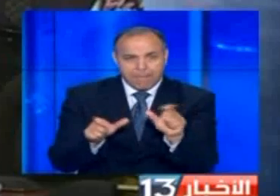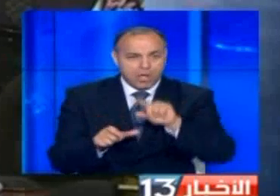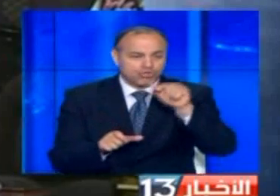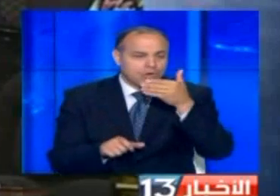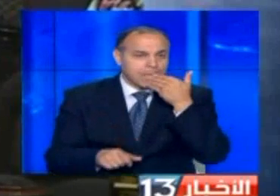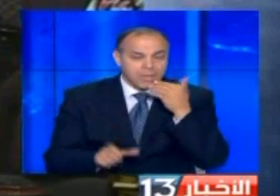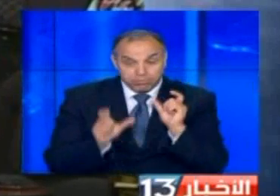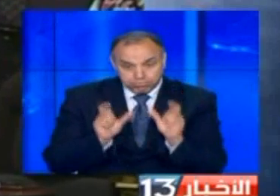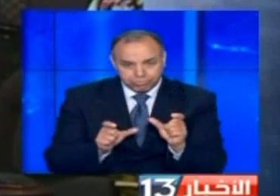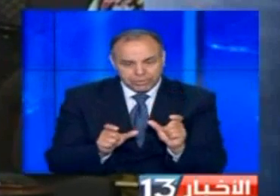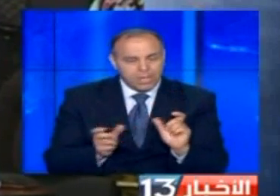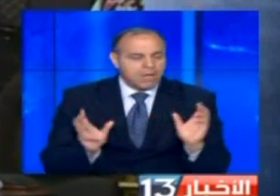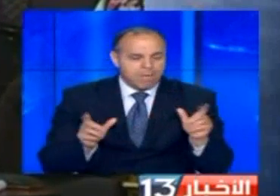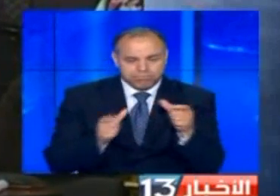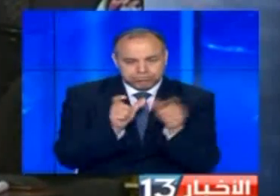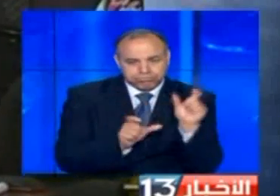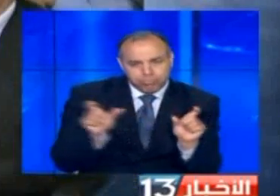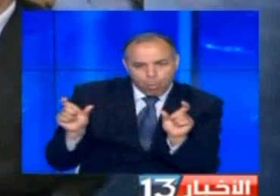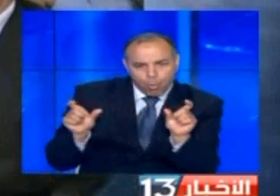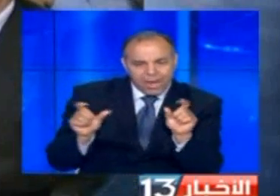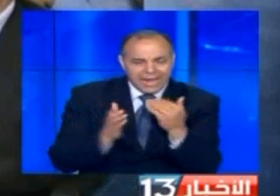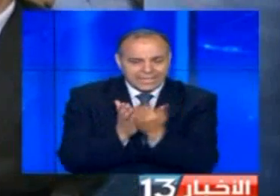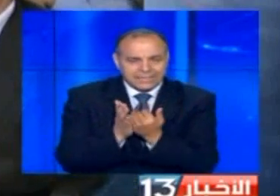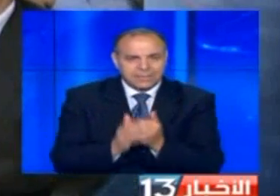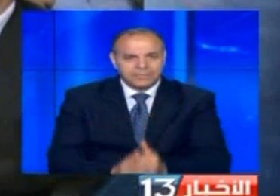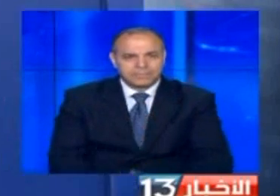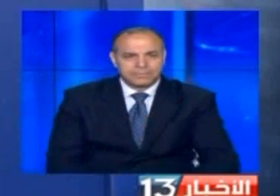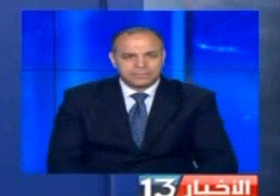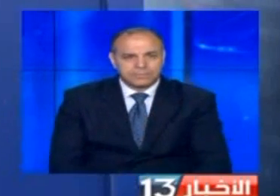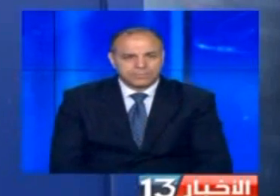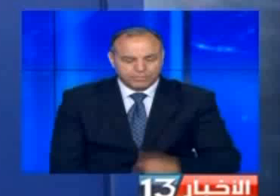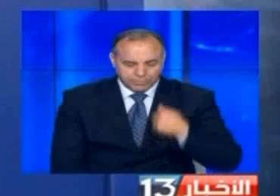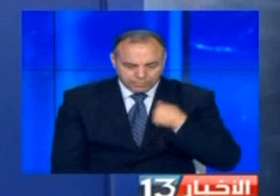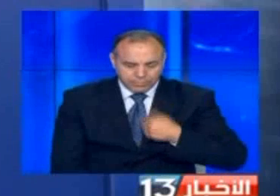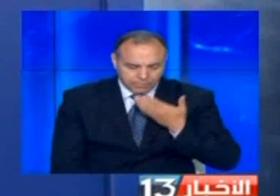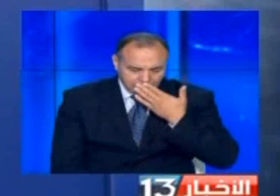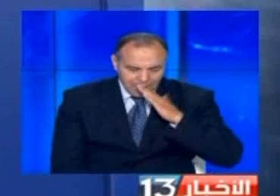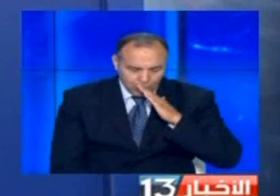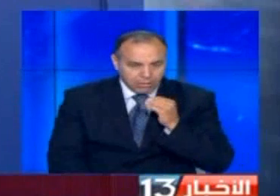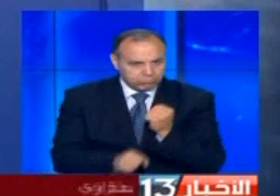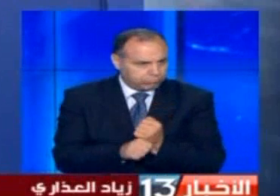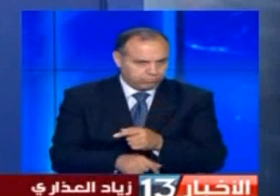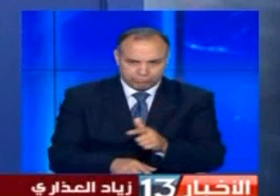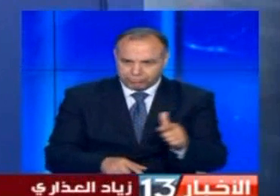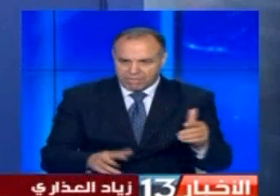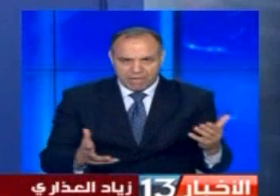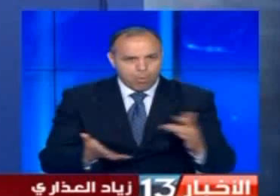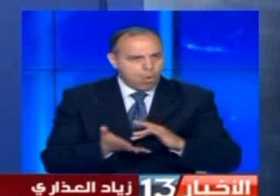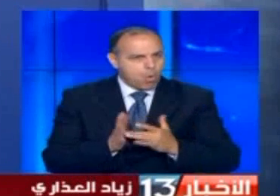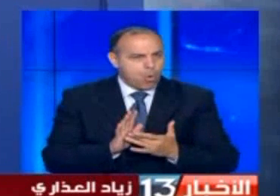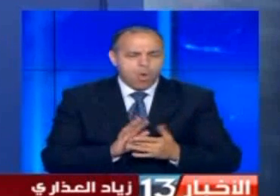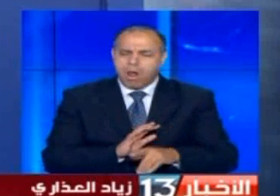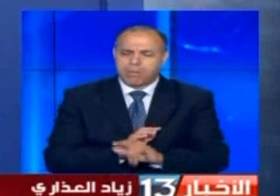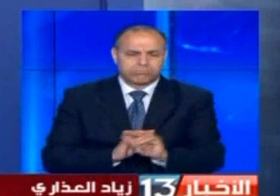شهر رمضان بتعزيز فرق المراقبه الاقتصاديه الحمد لله الانتاج في كل